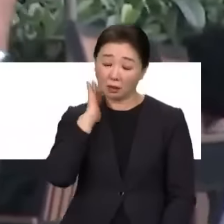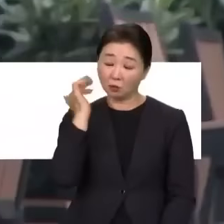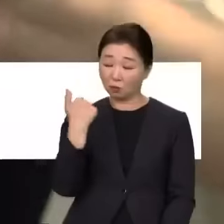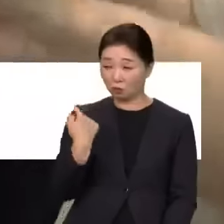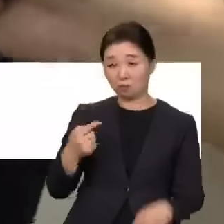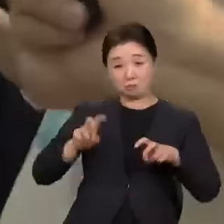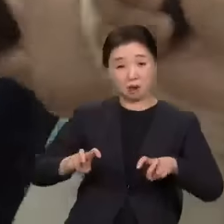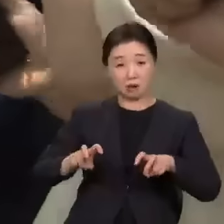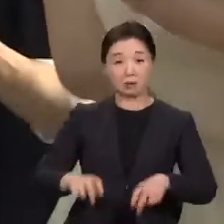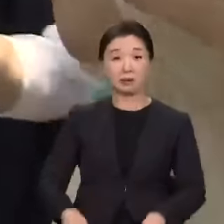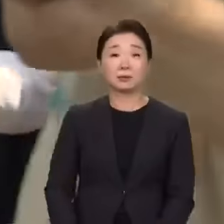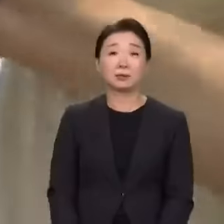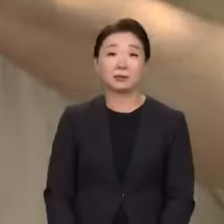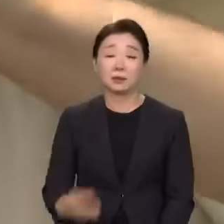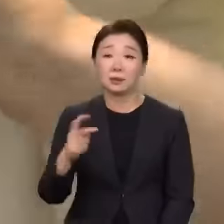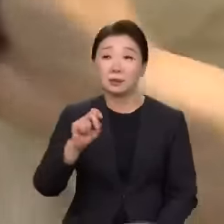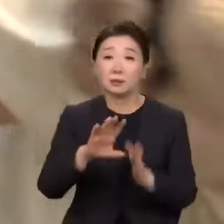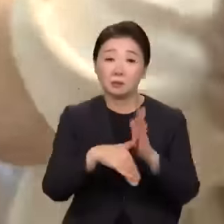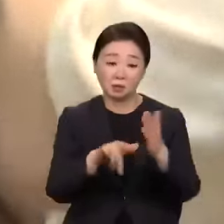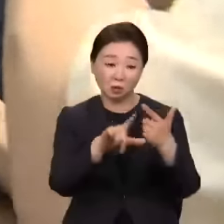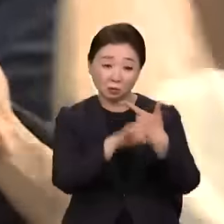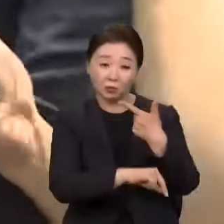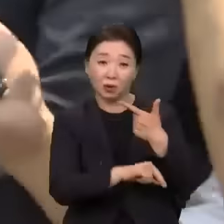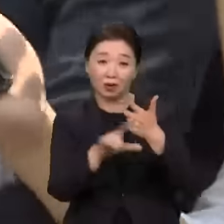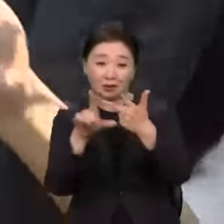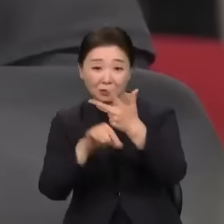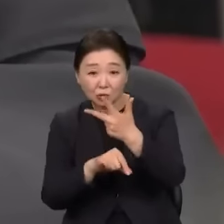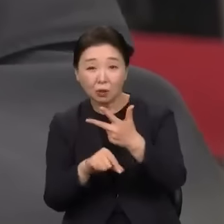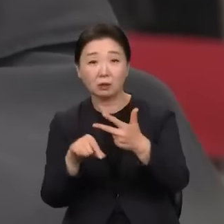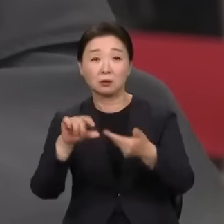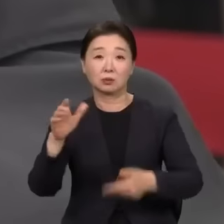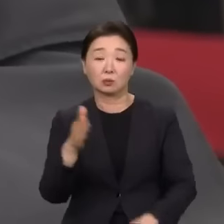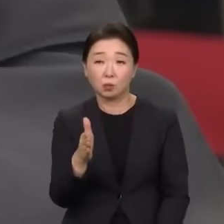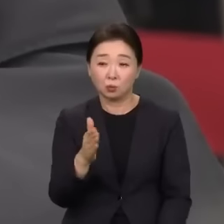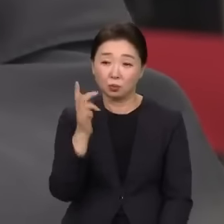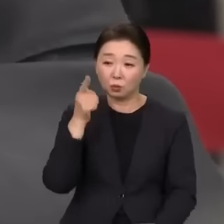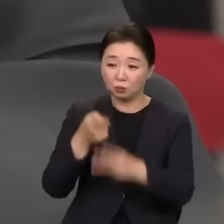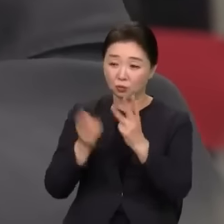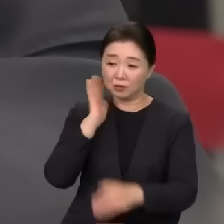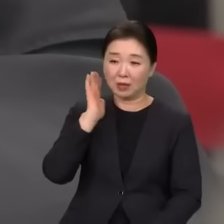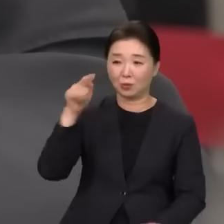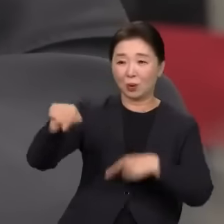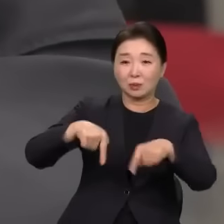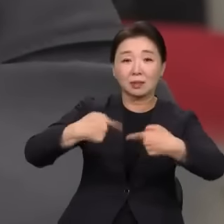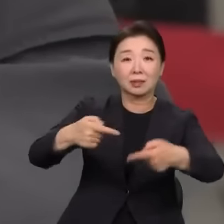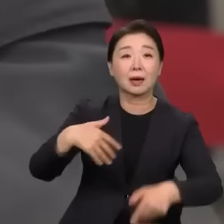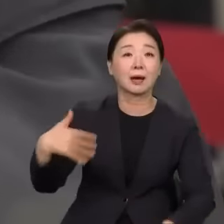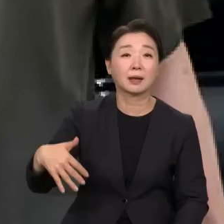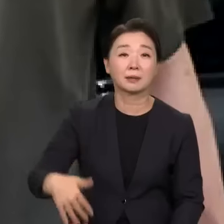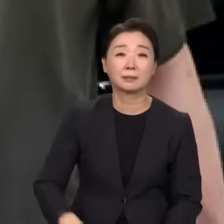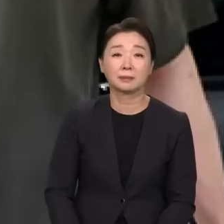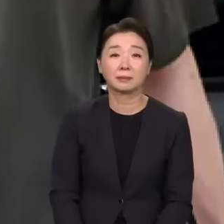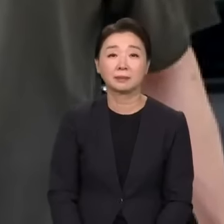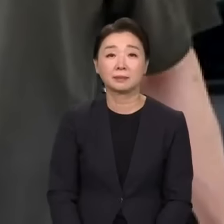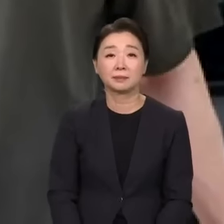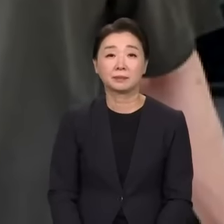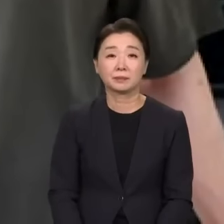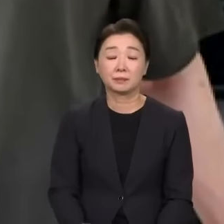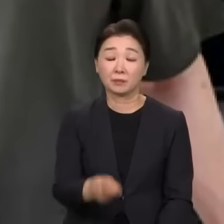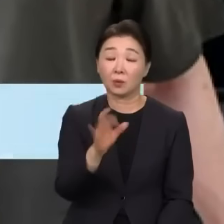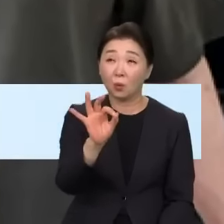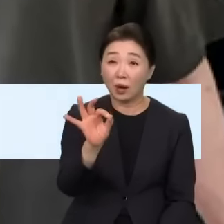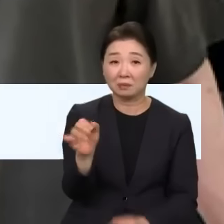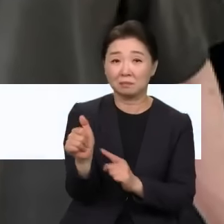타갖고. 지난 2021년 6월에서 7월쯤 윤 대통령이 아직 정치에 입문하기 전 상황입니다. 황